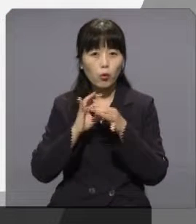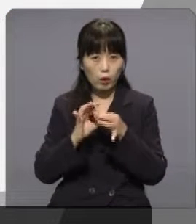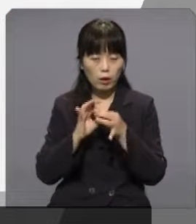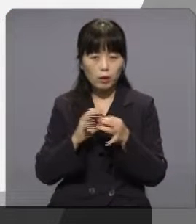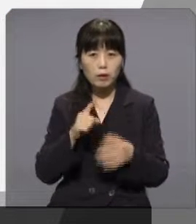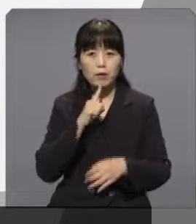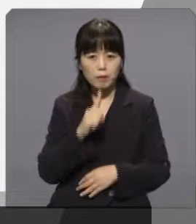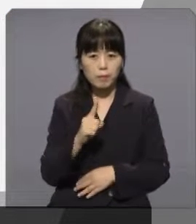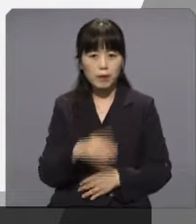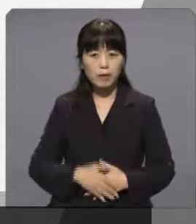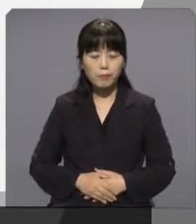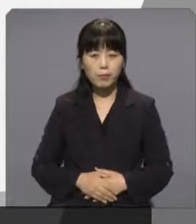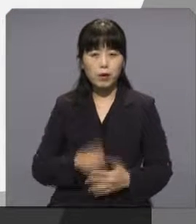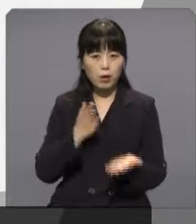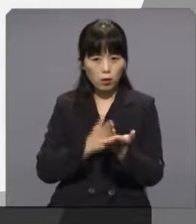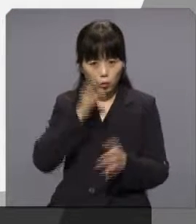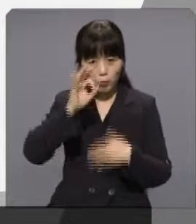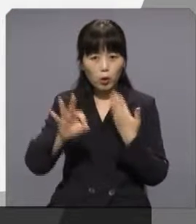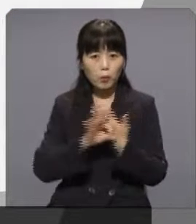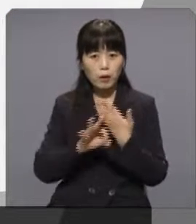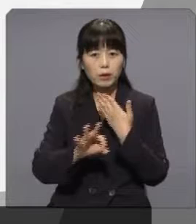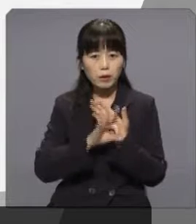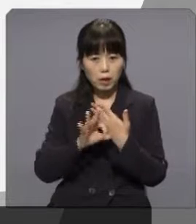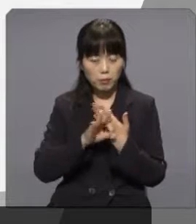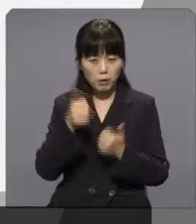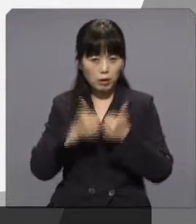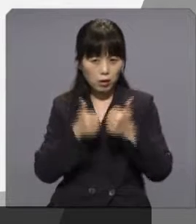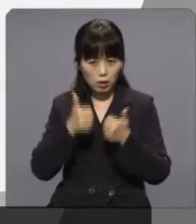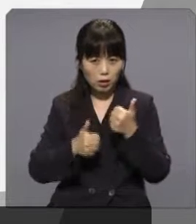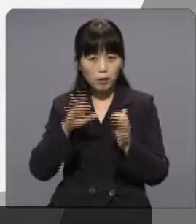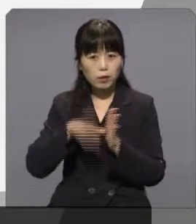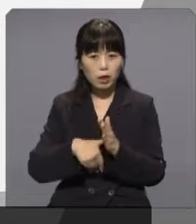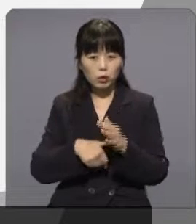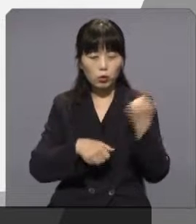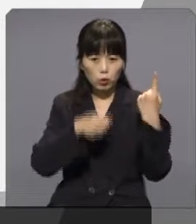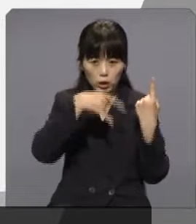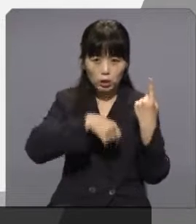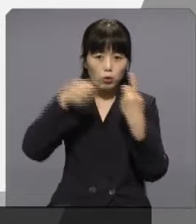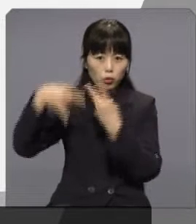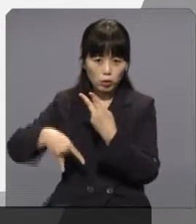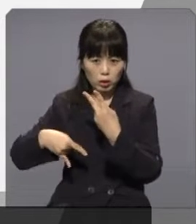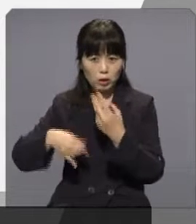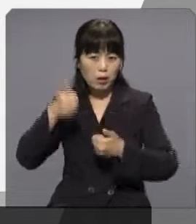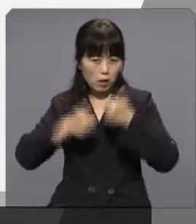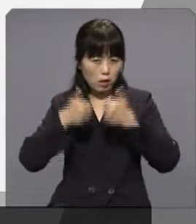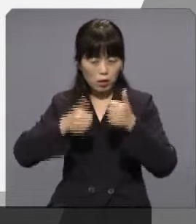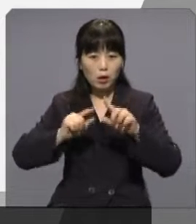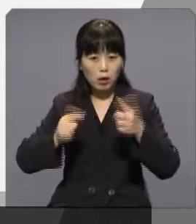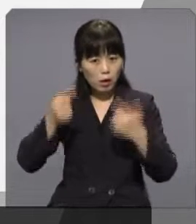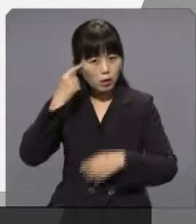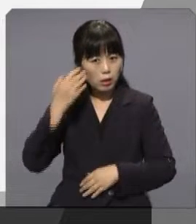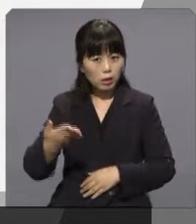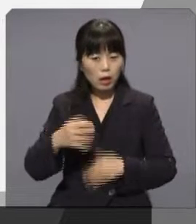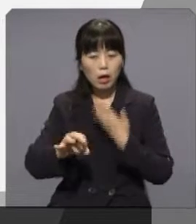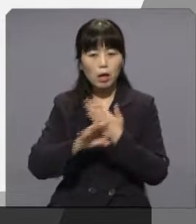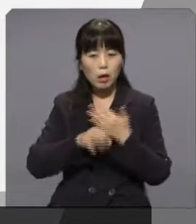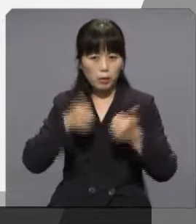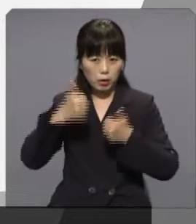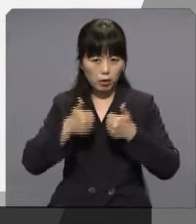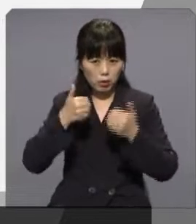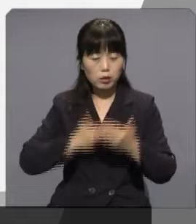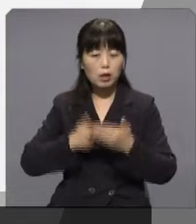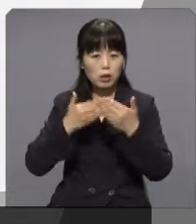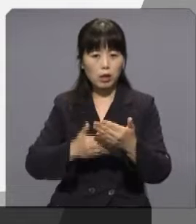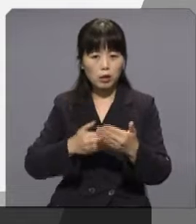얘기였는데요. 언론 보도를 보면 예비 경선, 컷오프 때도 1, 2위 후보가 박빙이었다는 거 아니냐. 예비 경선